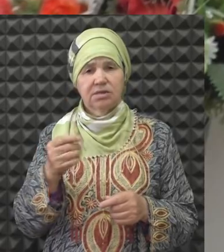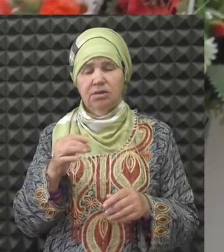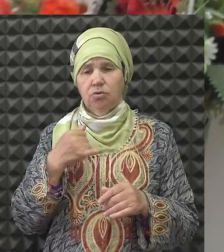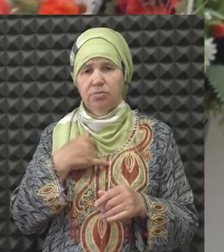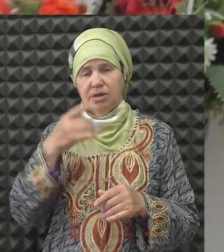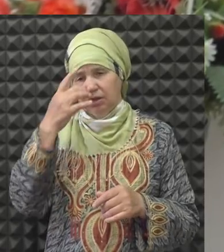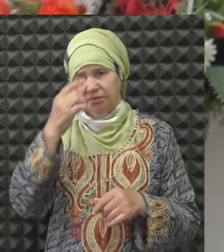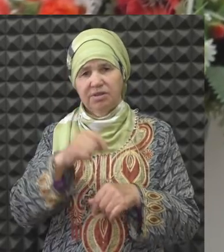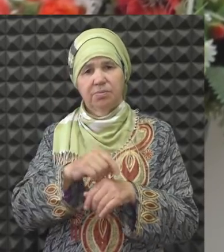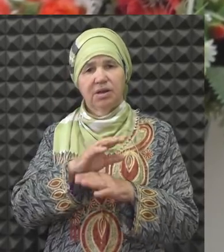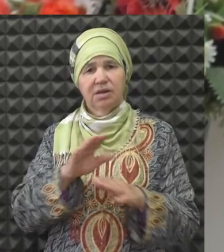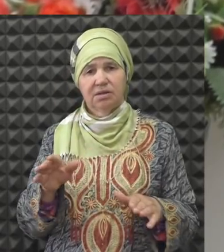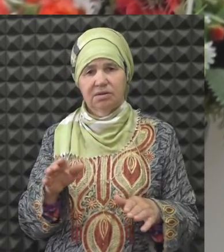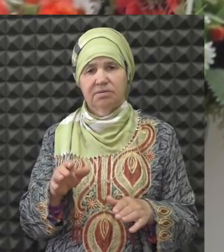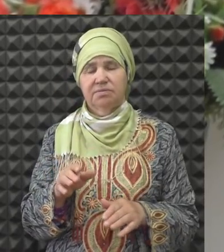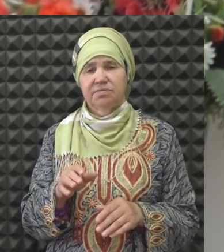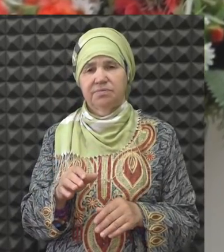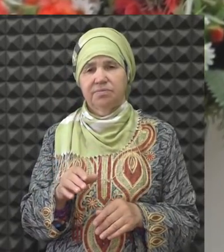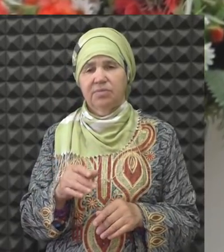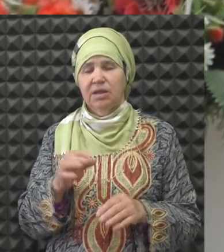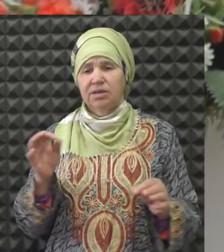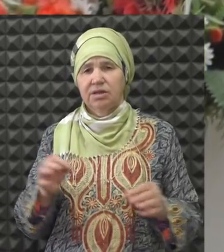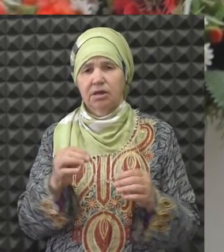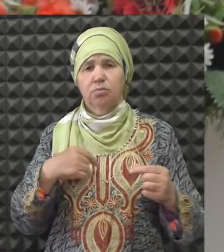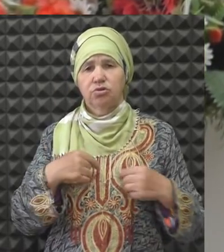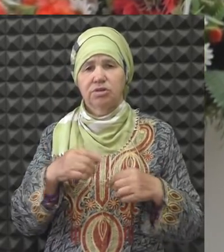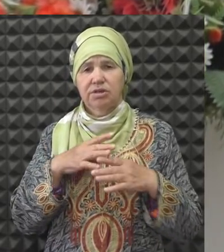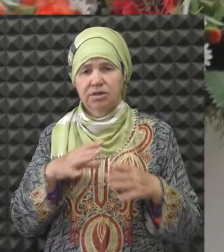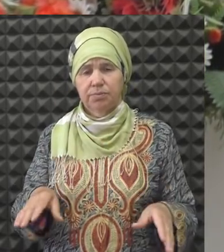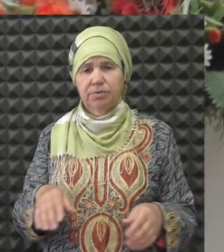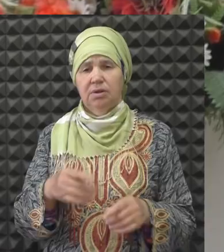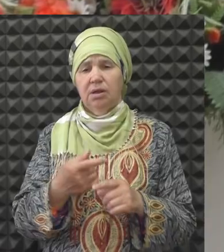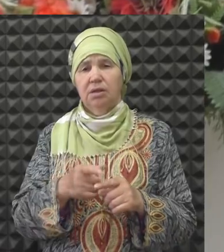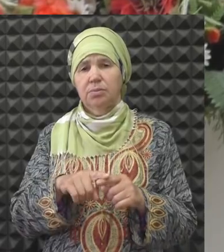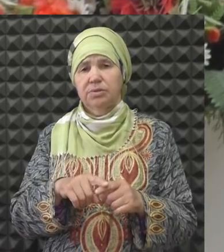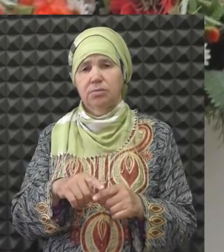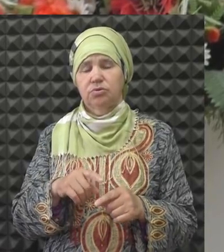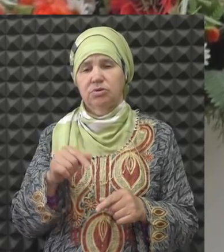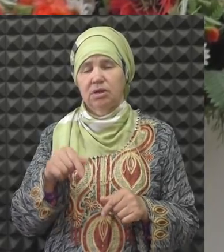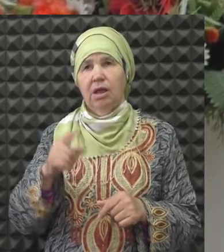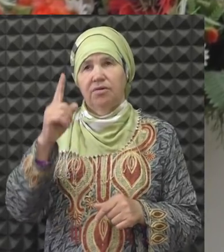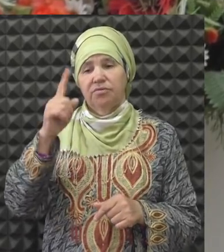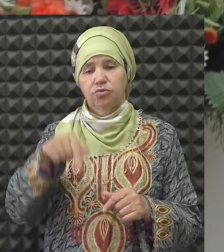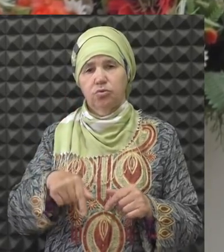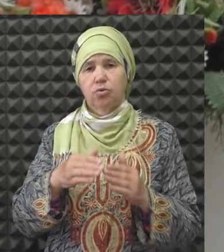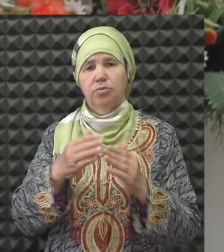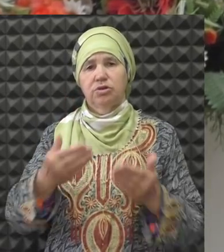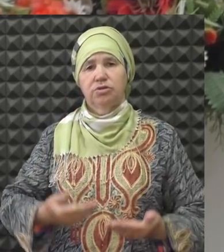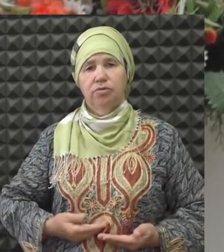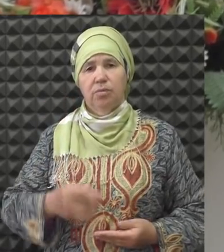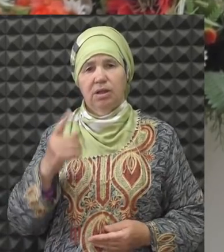ни один день ни голова не заболела. Никаких мучений не было. Это потому, что живем в доме